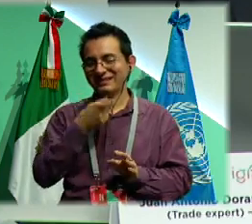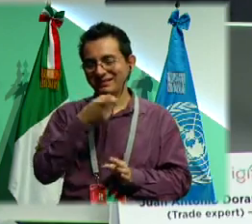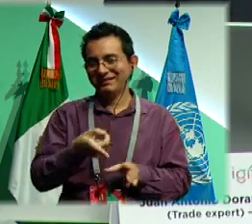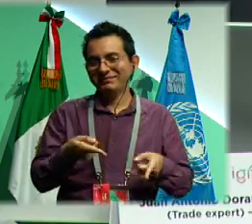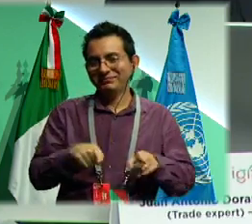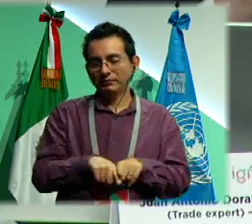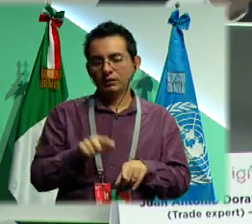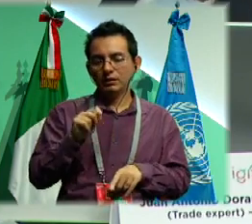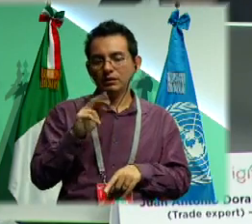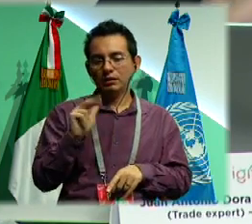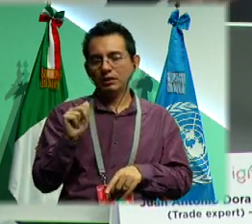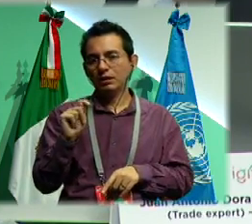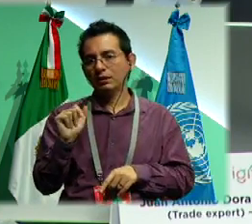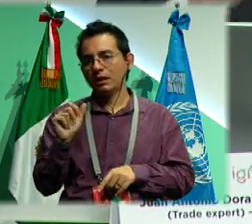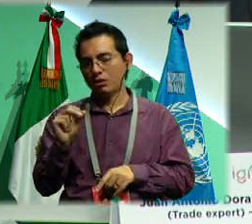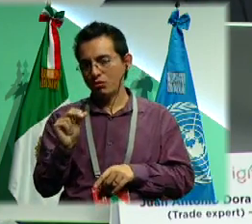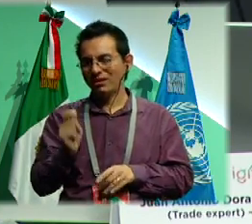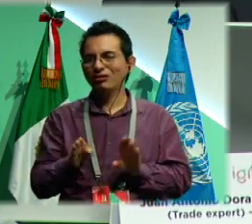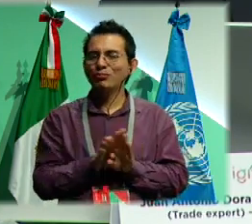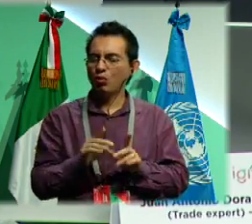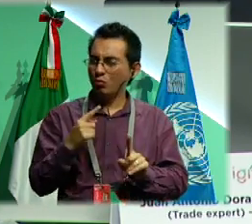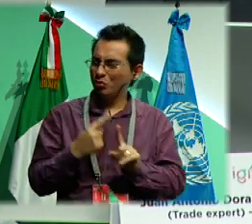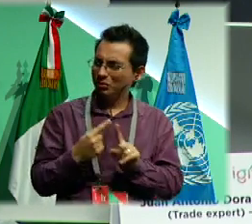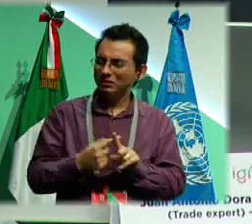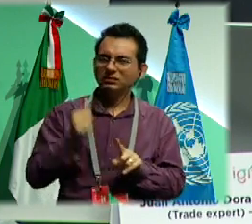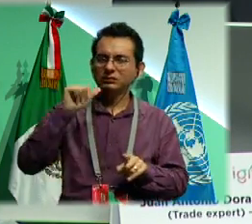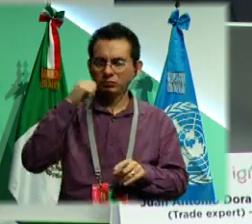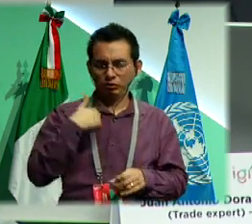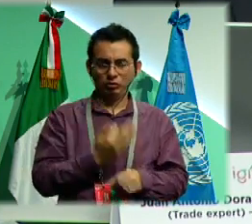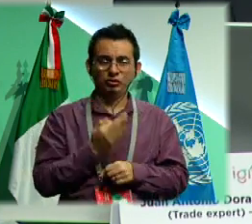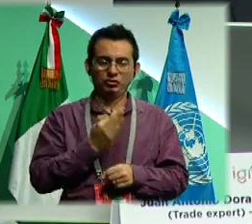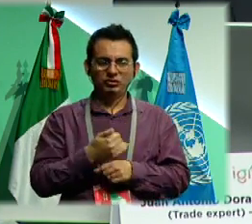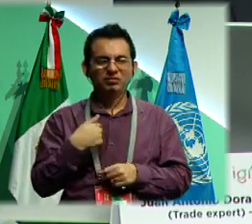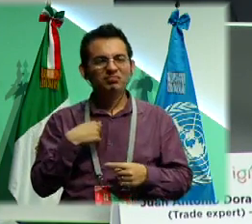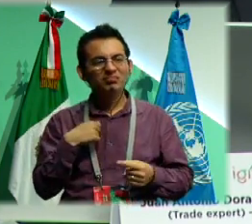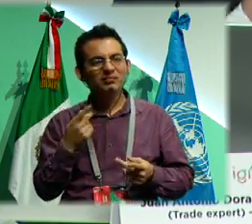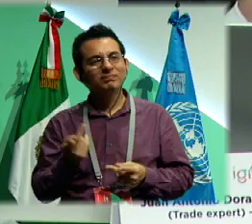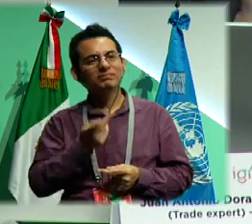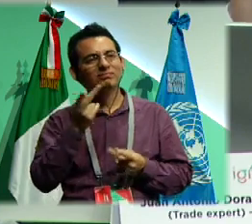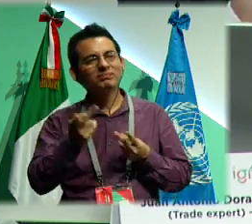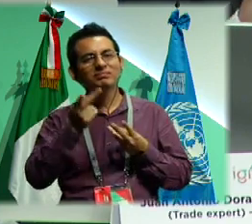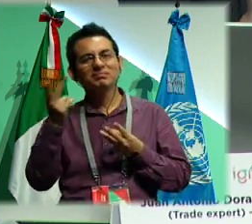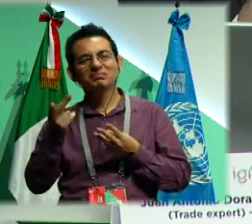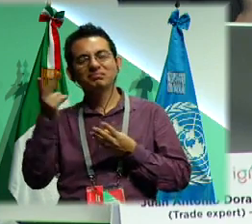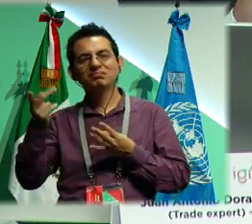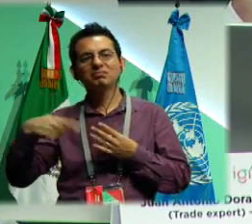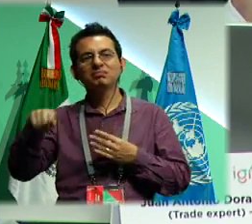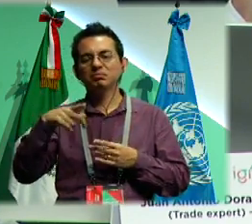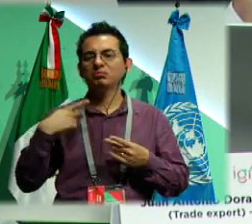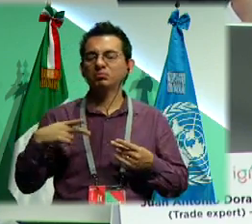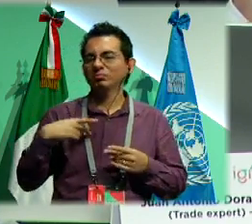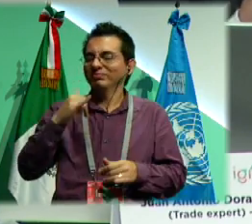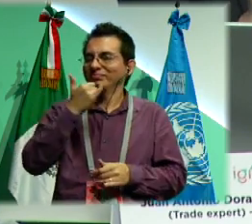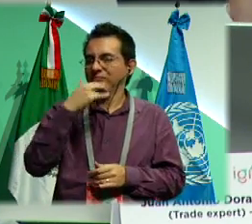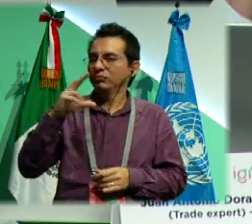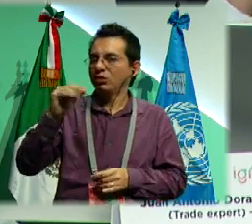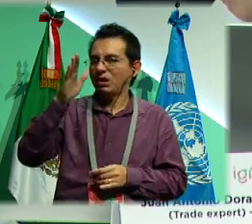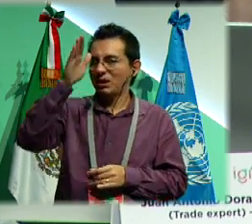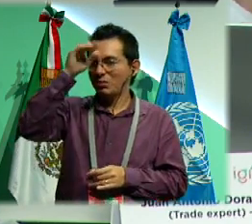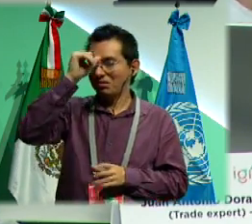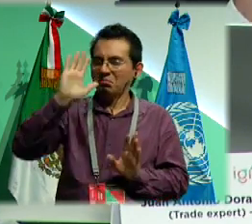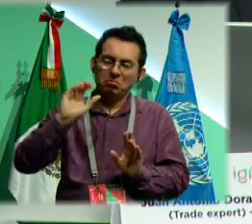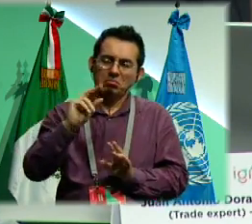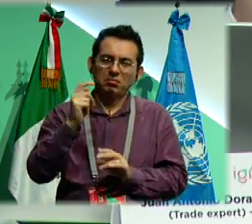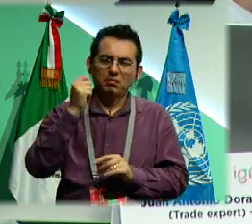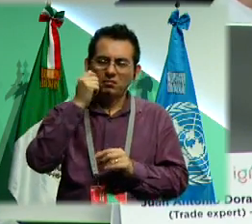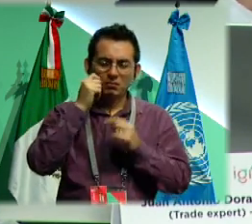ont été des cas positifs. Et je sais qu'il y a des gens qui ne seront pas d'accord avec moi, mais ils ont été positifs dans la